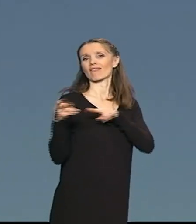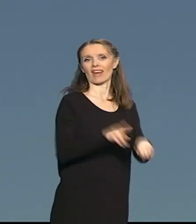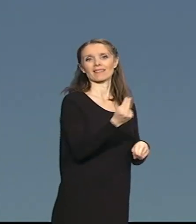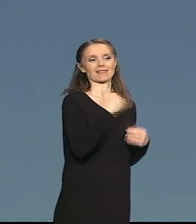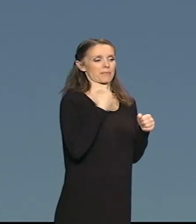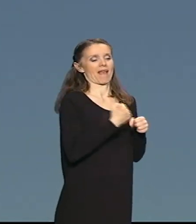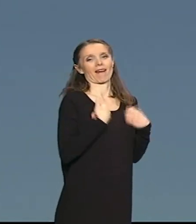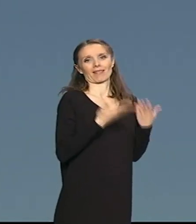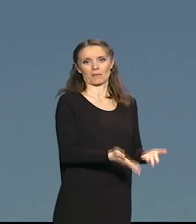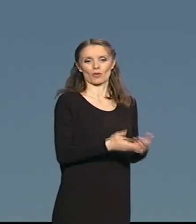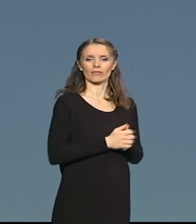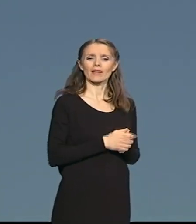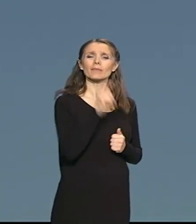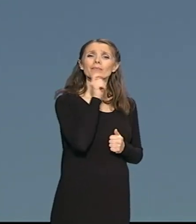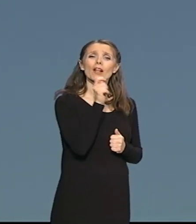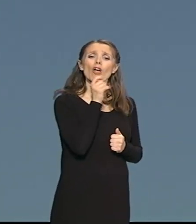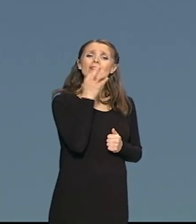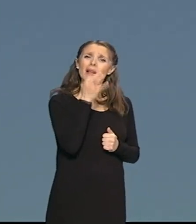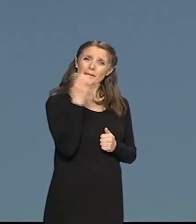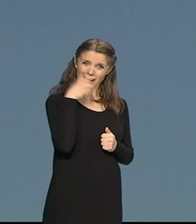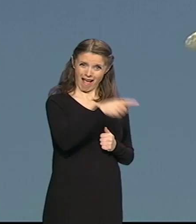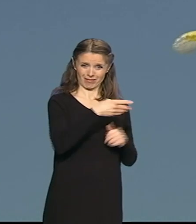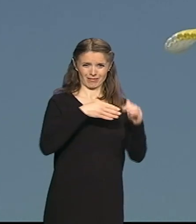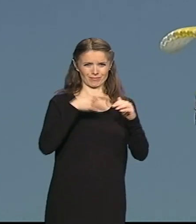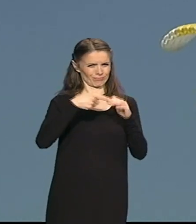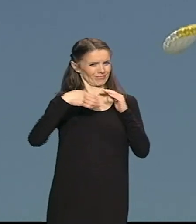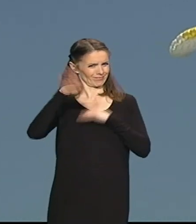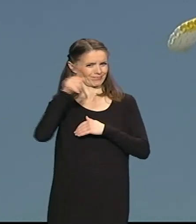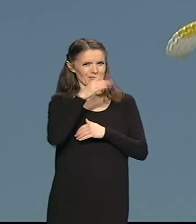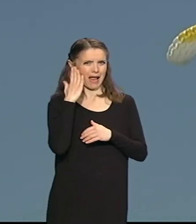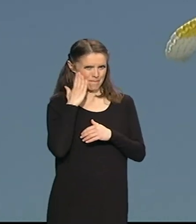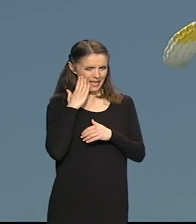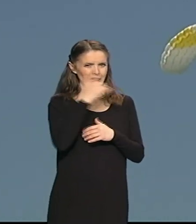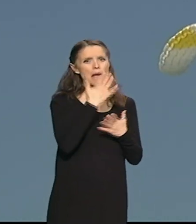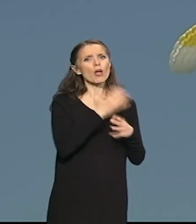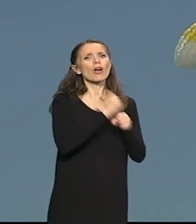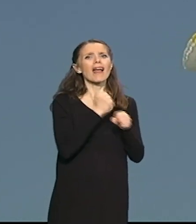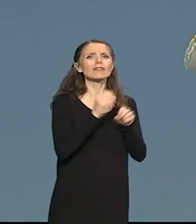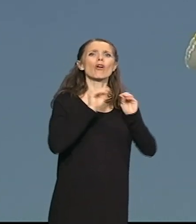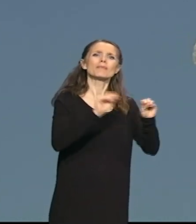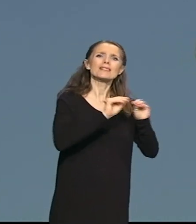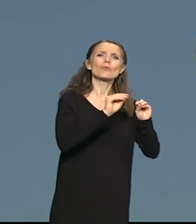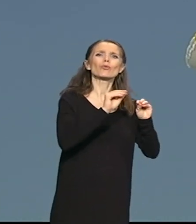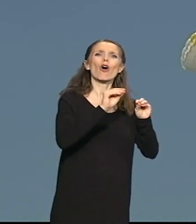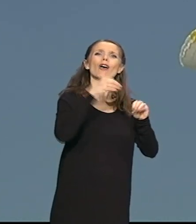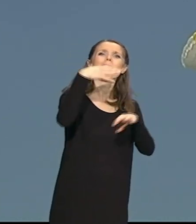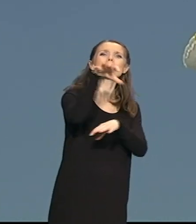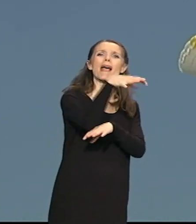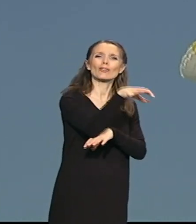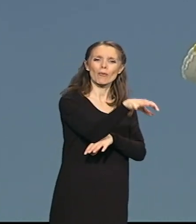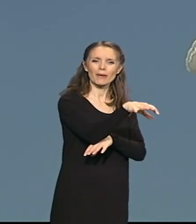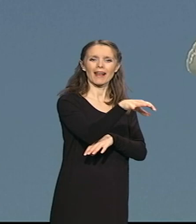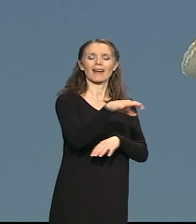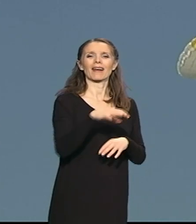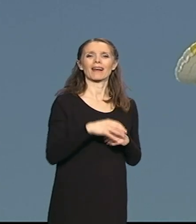Ameriku, vi ste radili kao instruktor padobranstva, tako? Da, radio sam u stvari, prvi deo